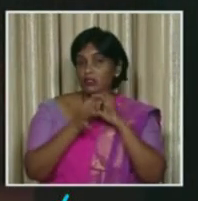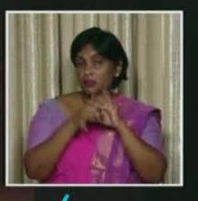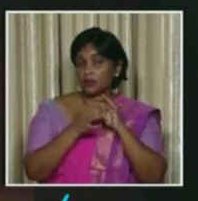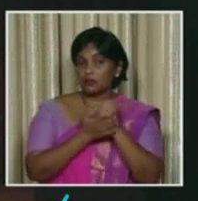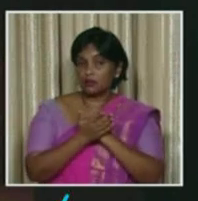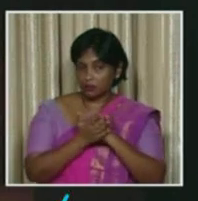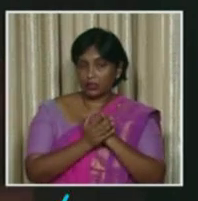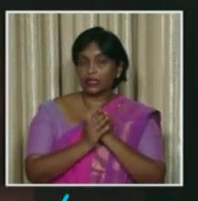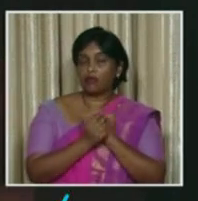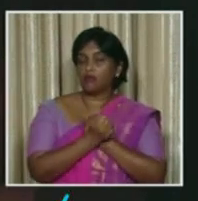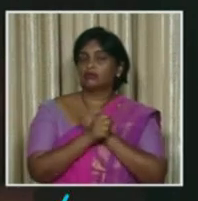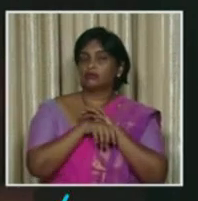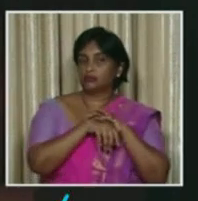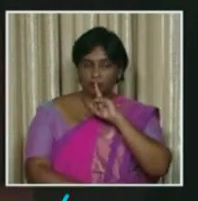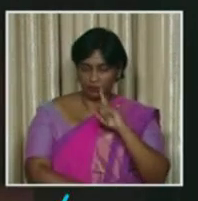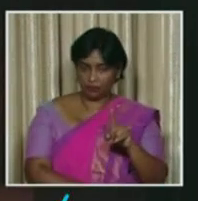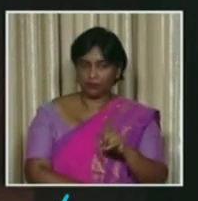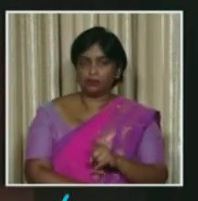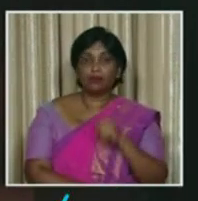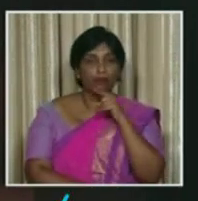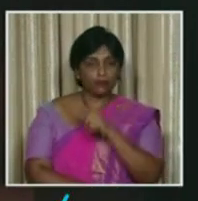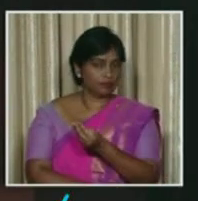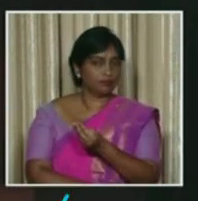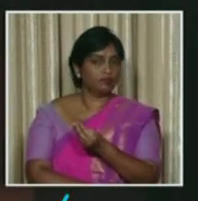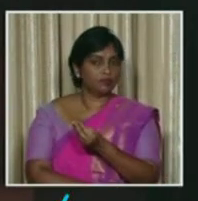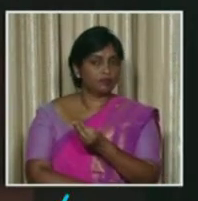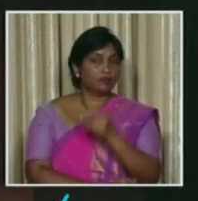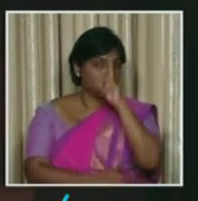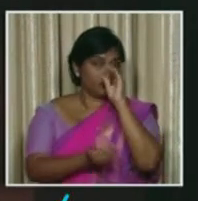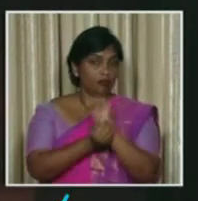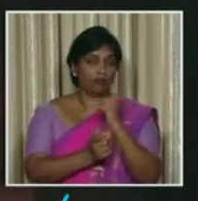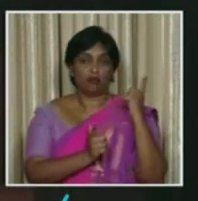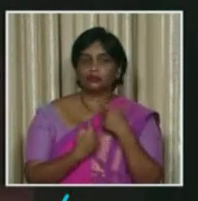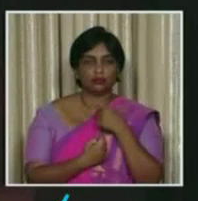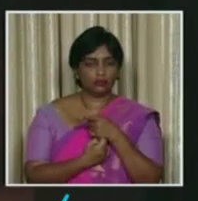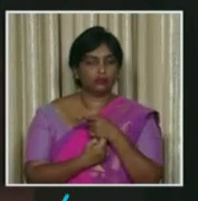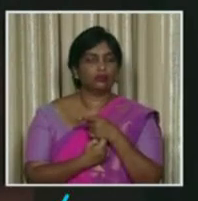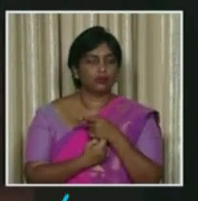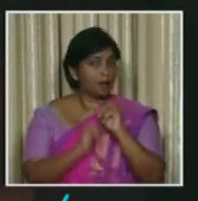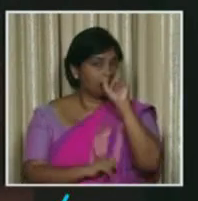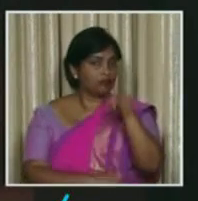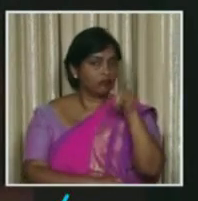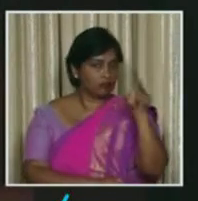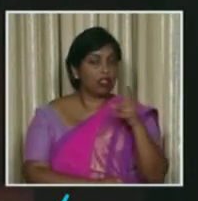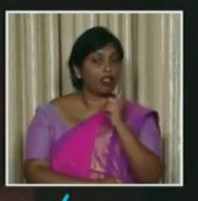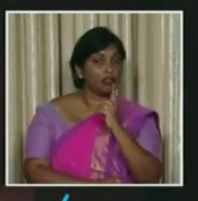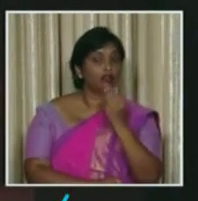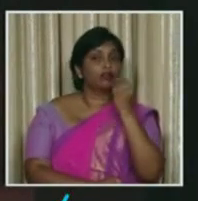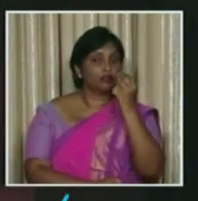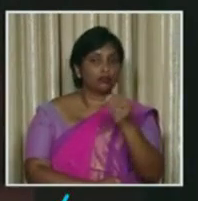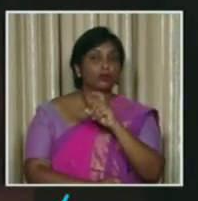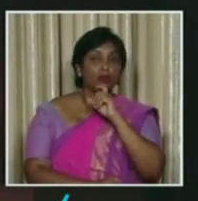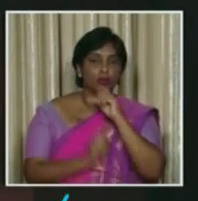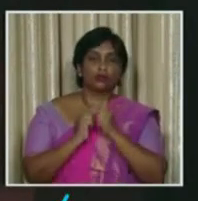දෙනාම නීති හමුවට ගෙනෙන්නට කටයුතු කරන්නට ඕන. එතුමාට ලබා දිය යුතු ඒ ආරක්ෂාව තර කරලා වැරදි කරපු අයට දඬුවම් කිරීමේ